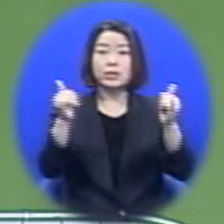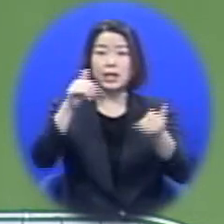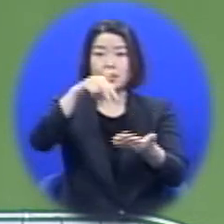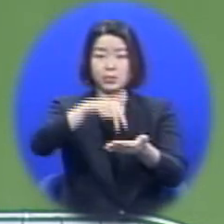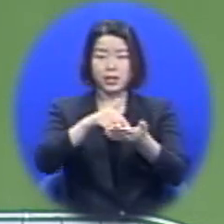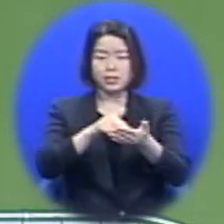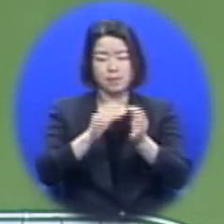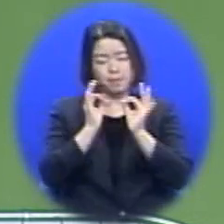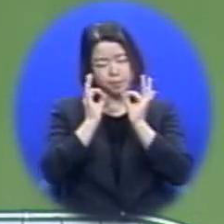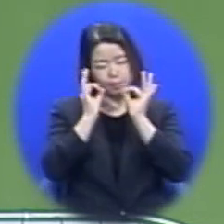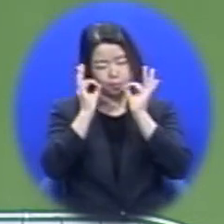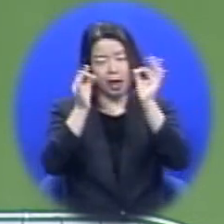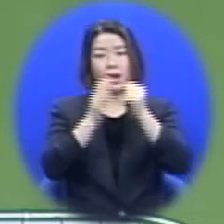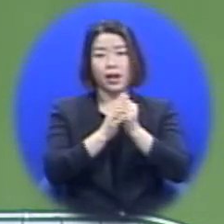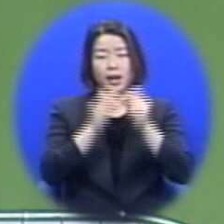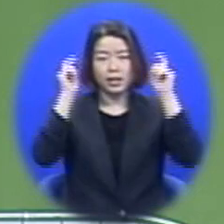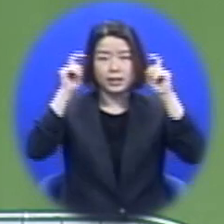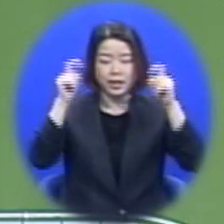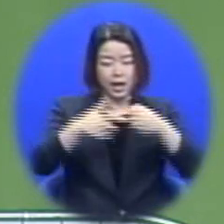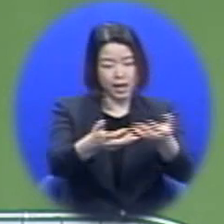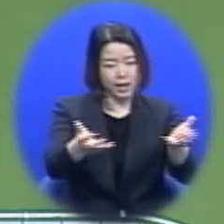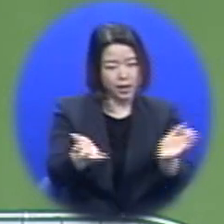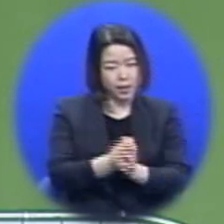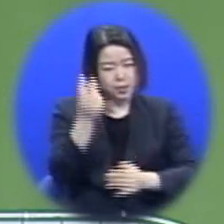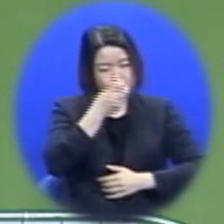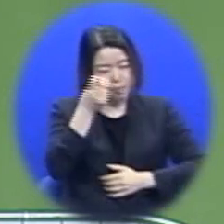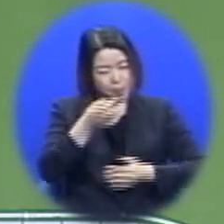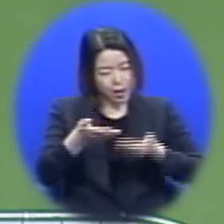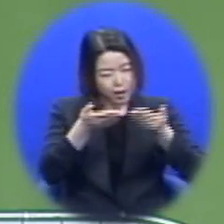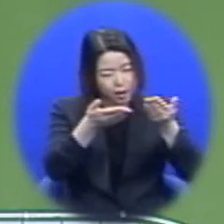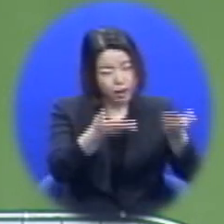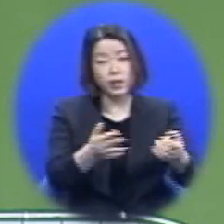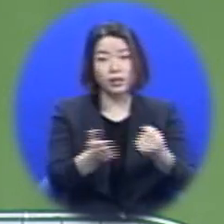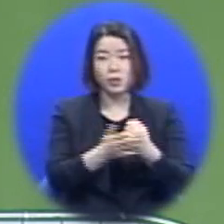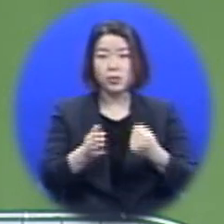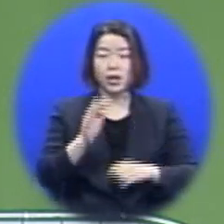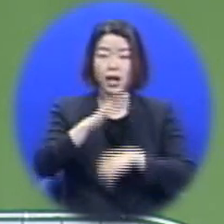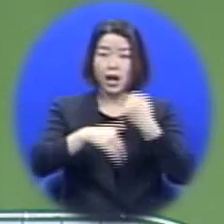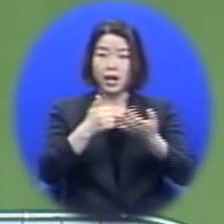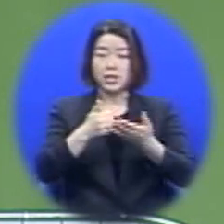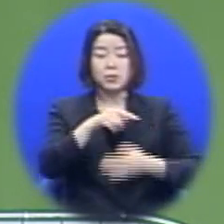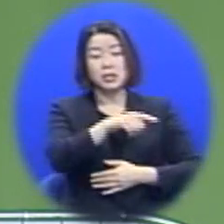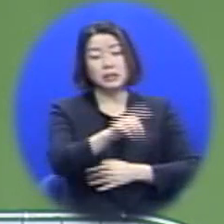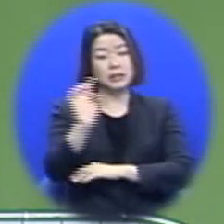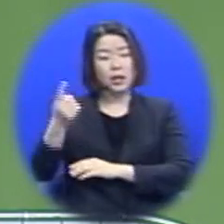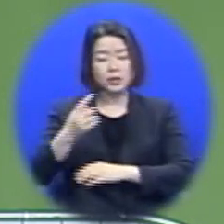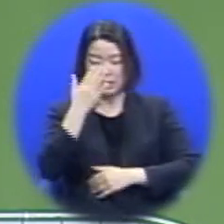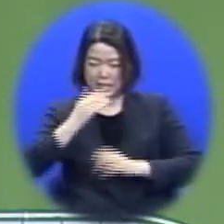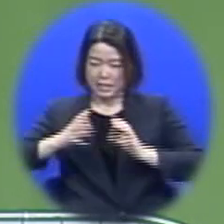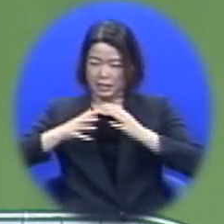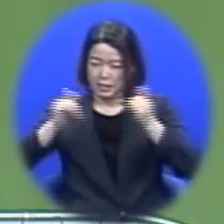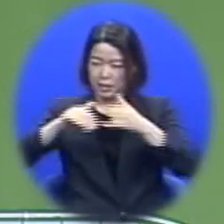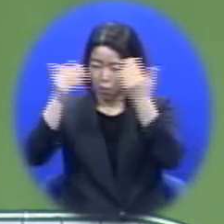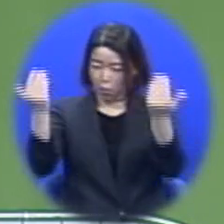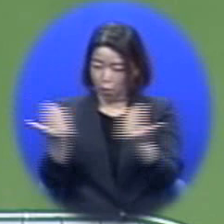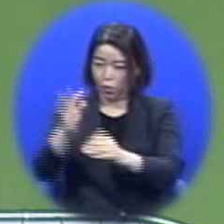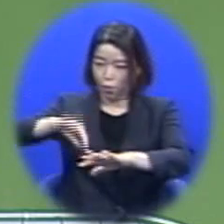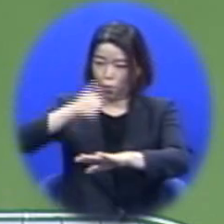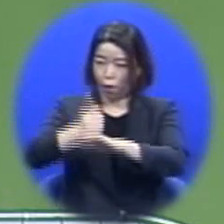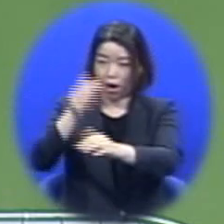아주 성실하게 그렇게 양을 잘 돌보았기 때문에 하나님이 그 다윗을 이스라엘 전체를 왕으로 맡기신